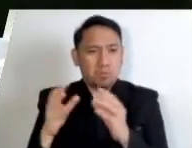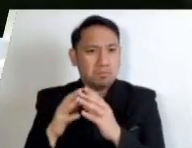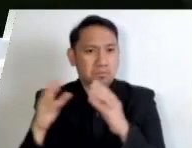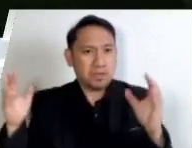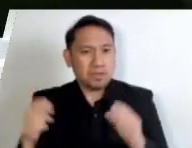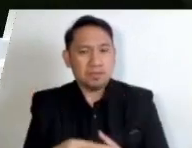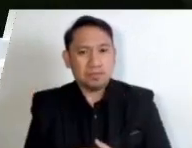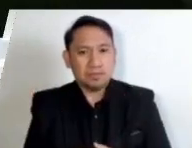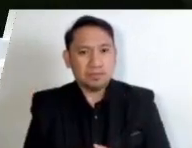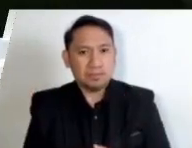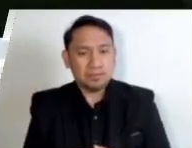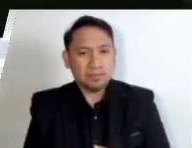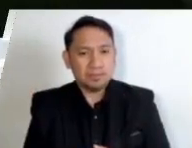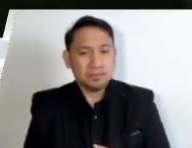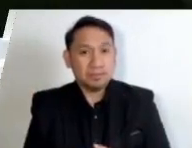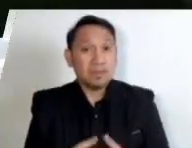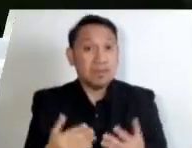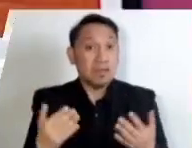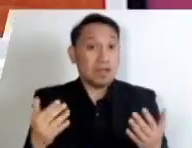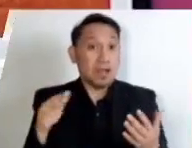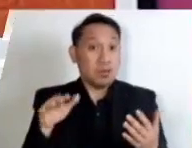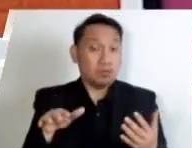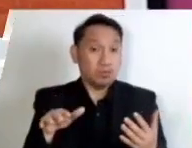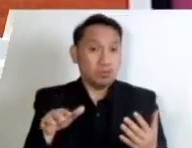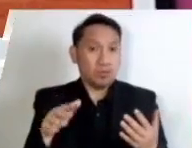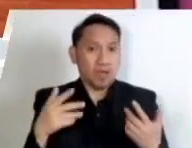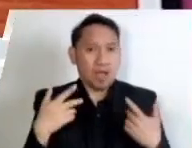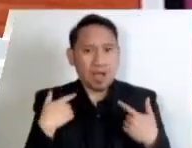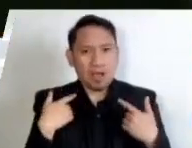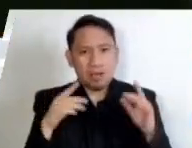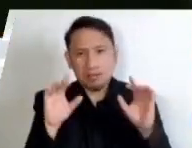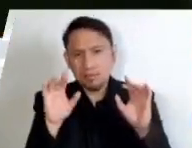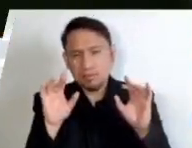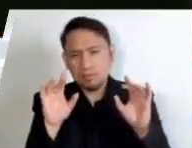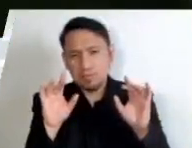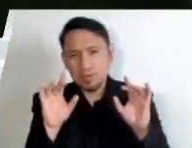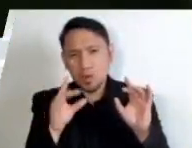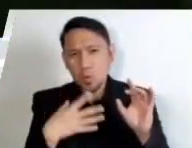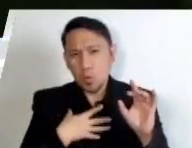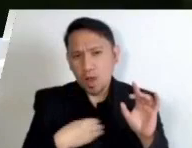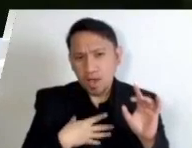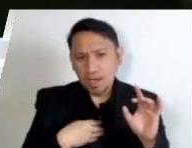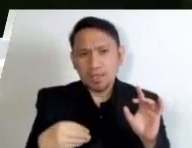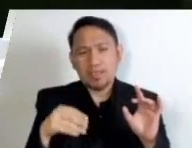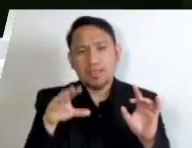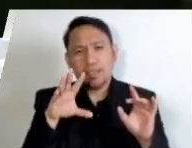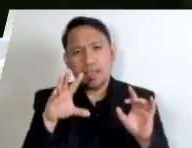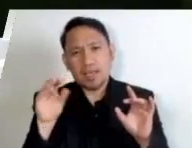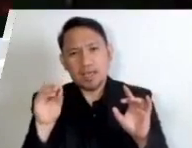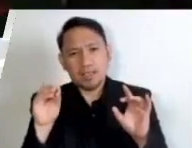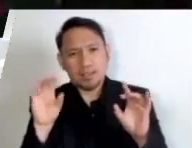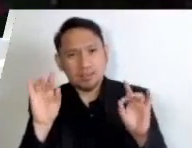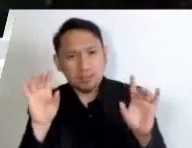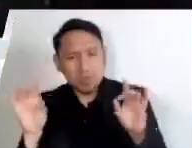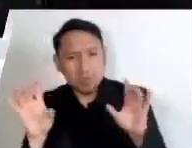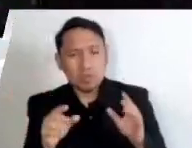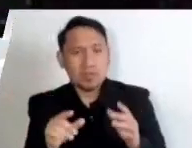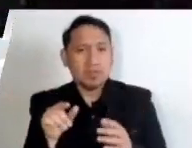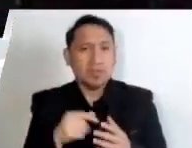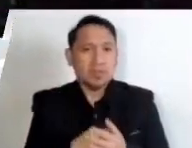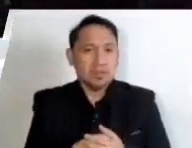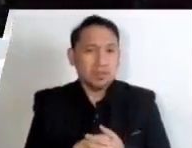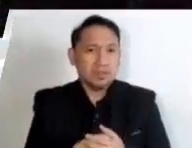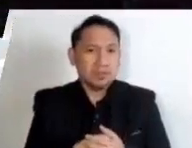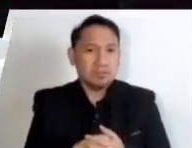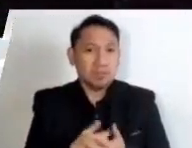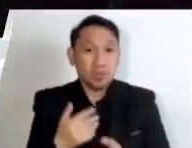mga kumukuti-kutitap na puti at asul na ilaw ay x-rays na inilalabas ng mga bituin. Ang kulay green